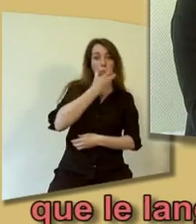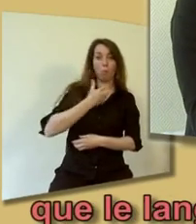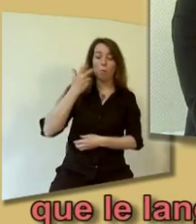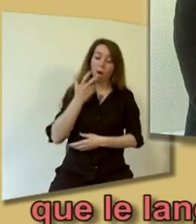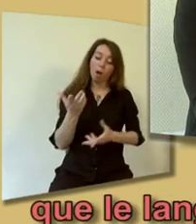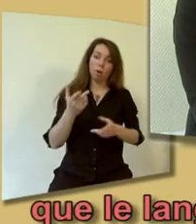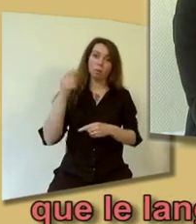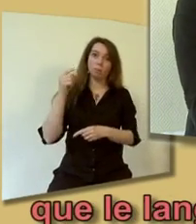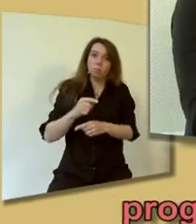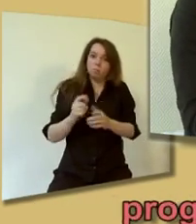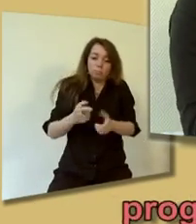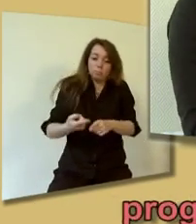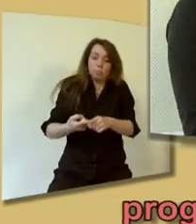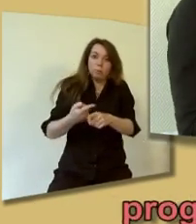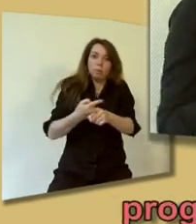s'installer progressivement.